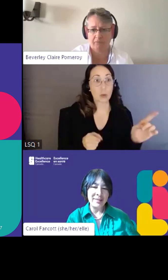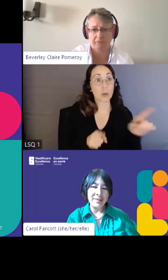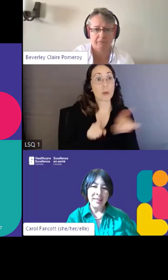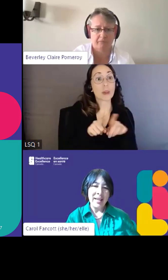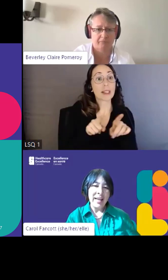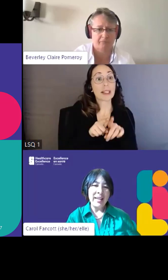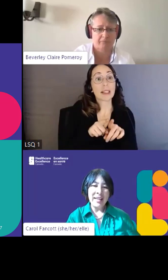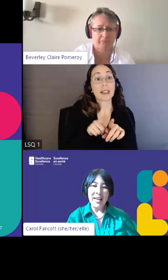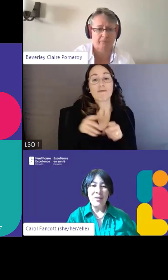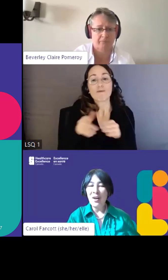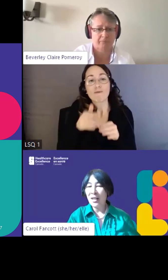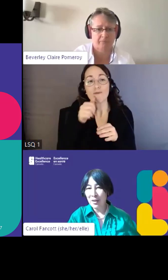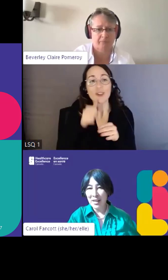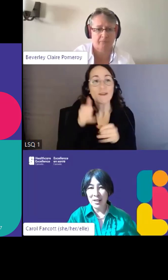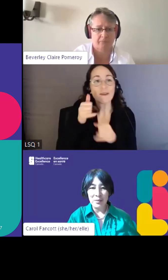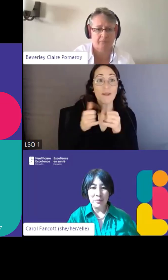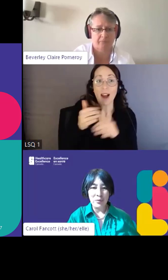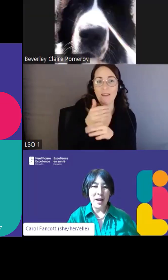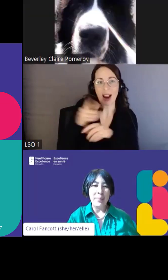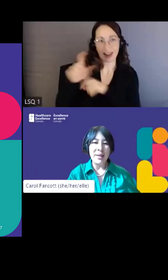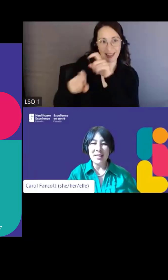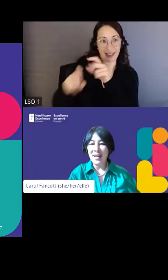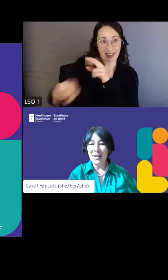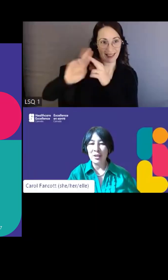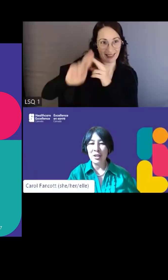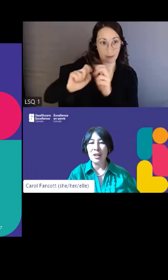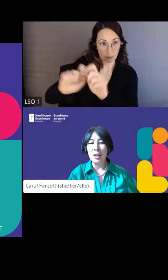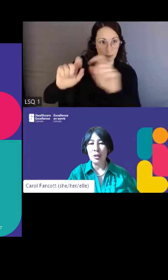grand merci à tous pour vous être rassemblés, réunis